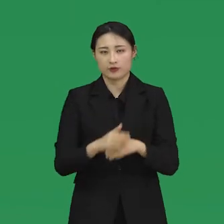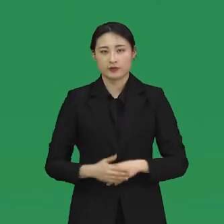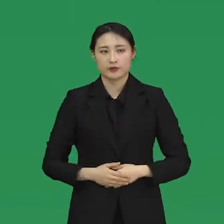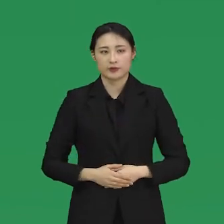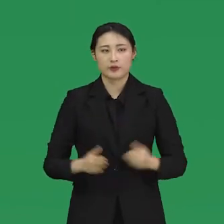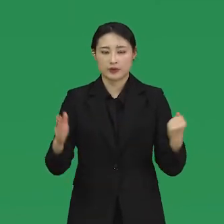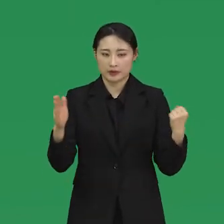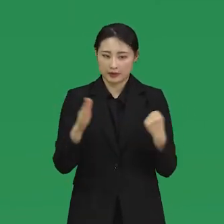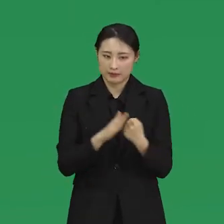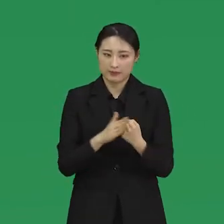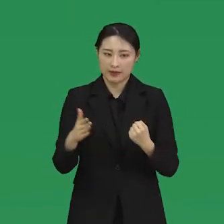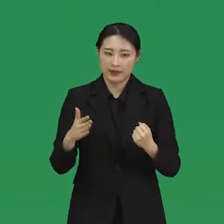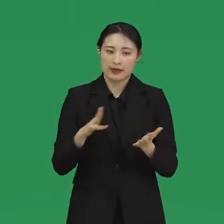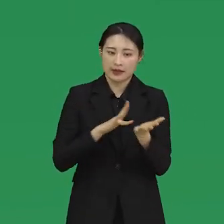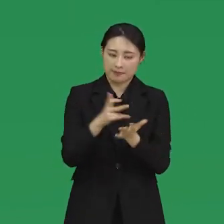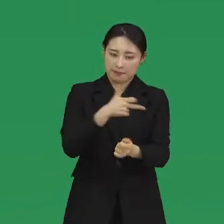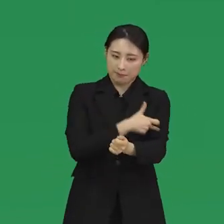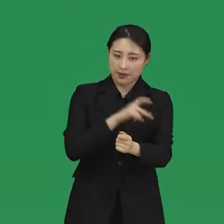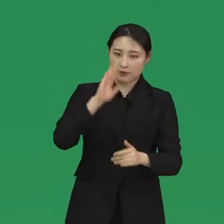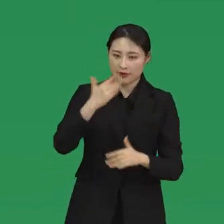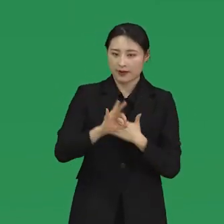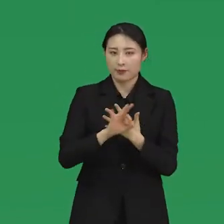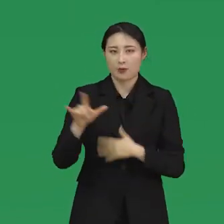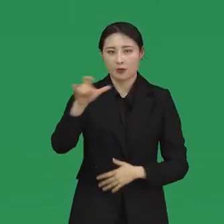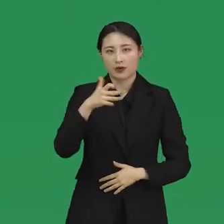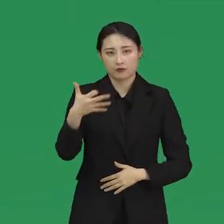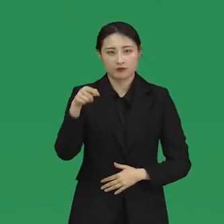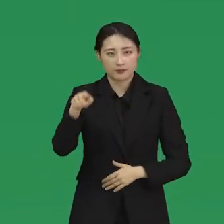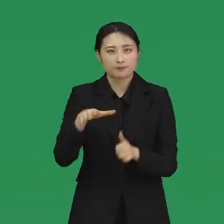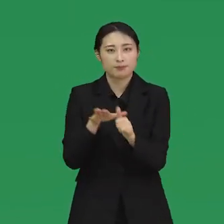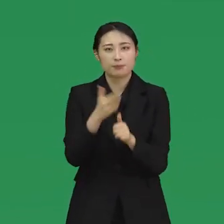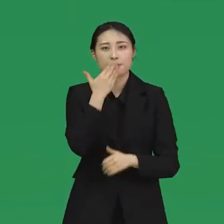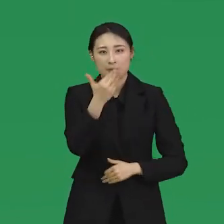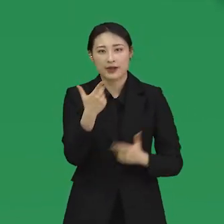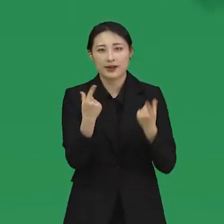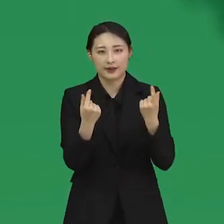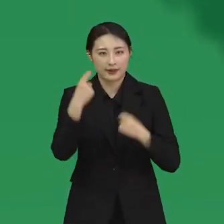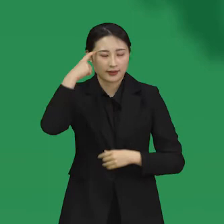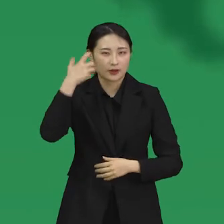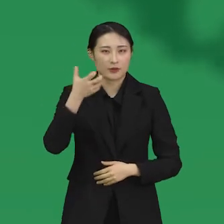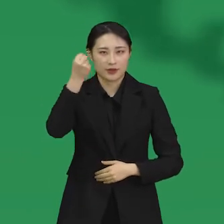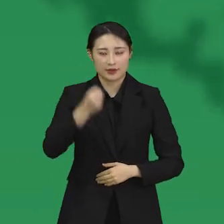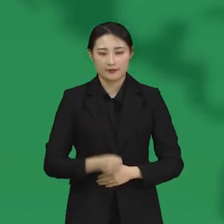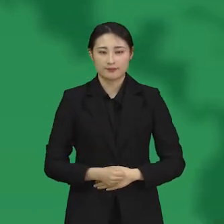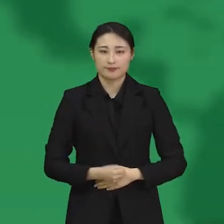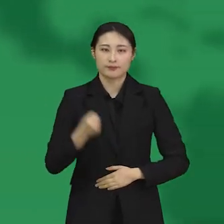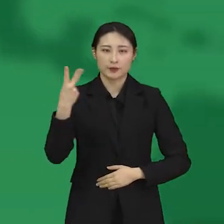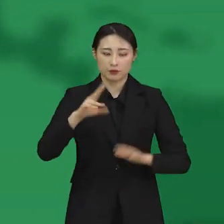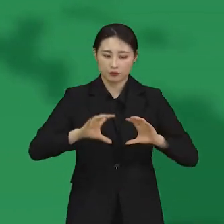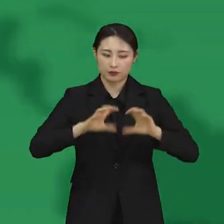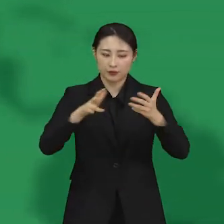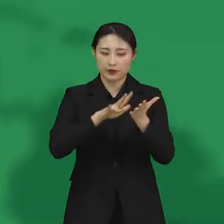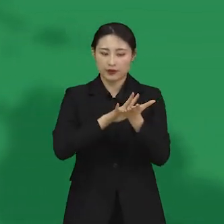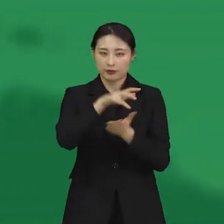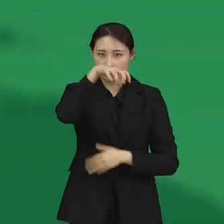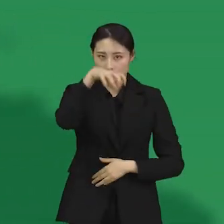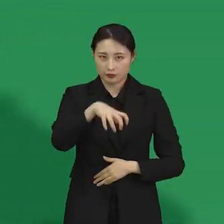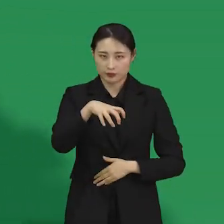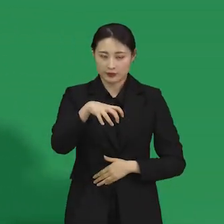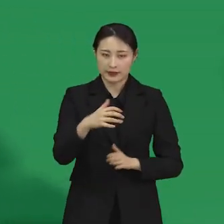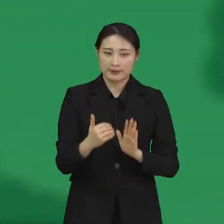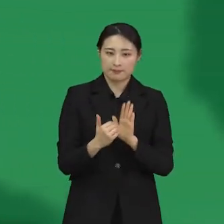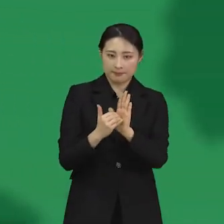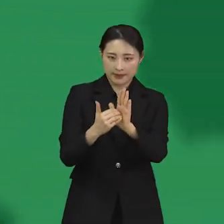통제가 가능하다고 밝혔고 화이자, 아스트라제네카 등 글로벌 제약사에서는 백신 효과를 검증하는